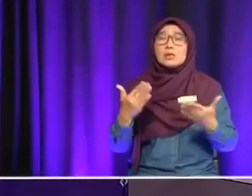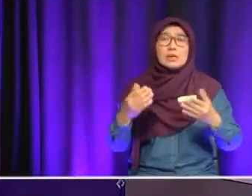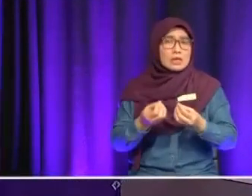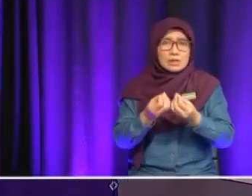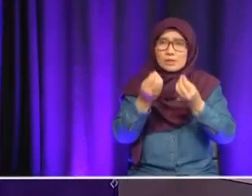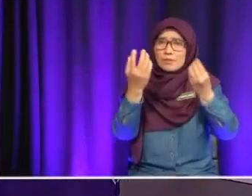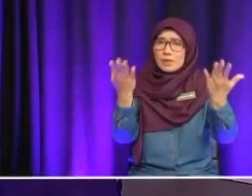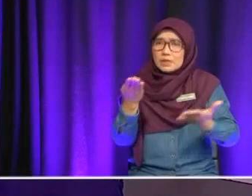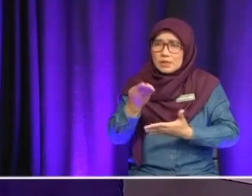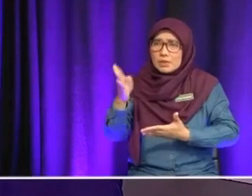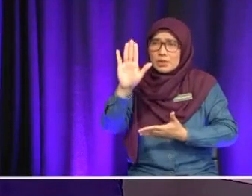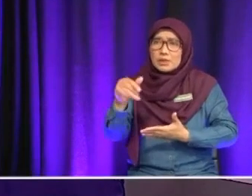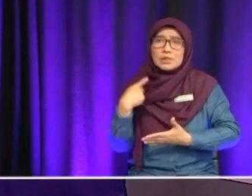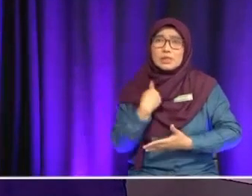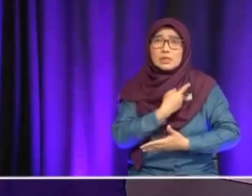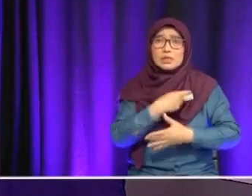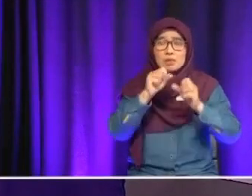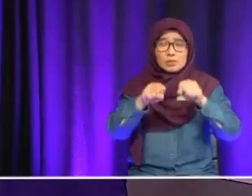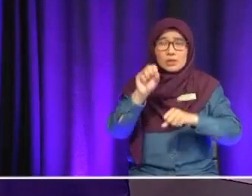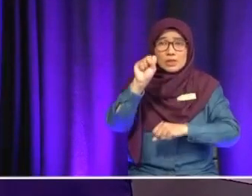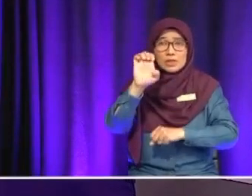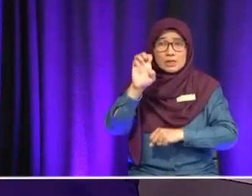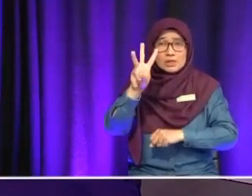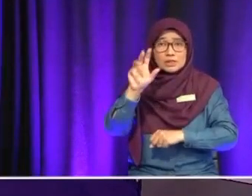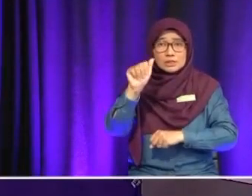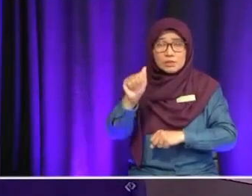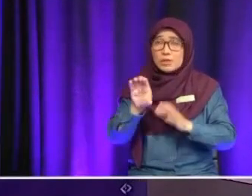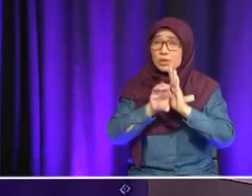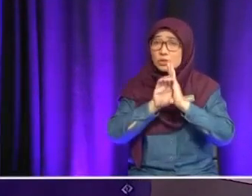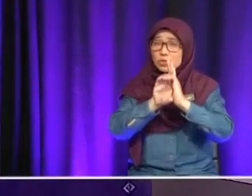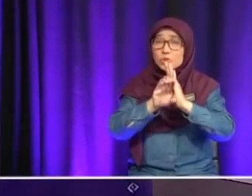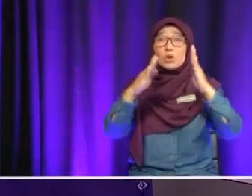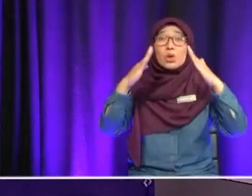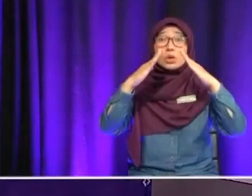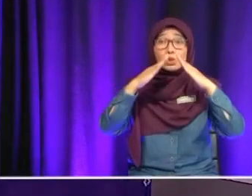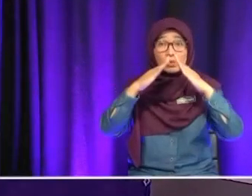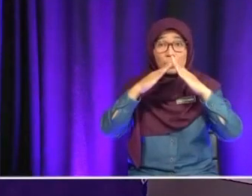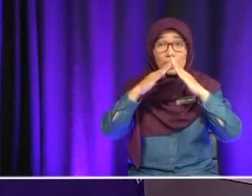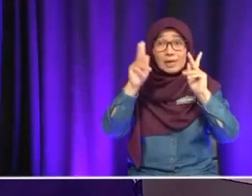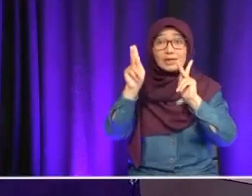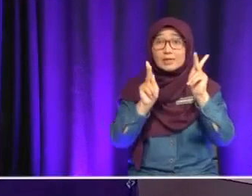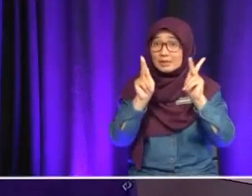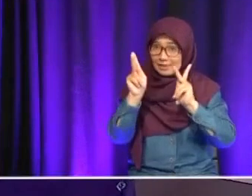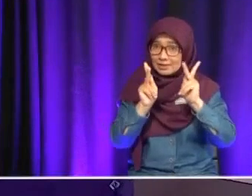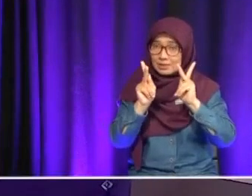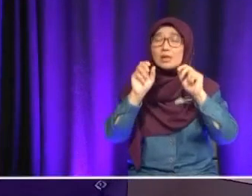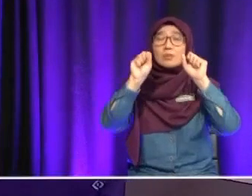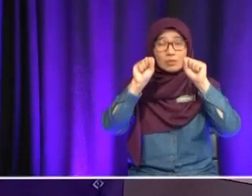yang kita boleh sewa sebenarnya yang bermanfaat. Antaranya adalah rumah ataupun kereta.